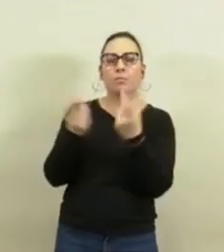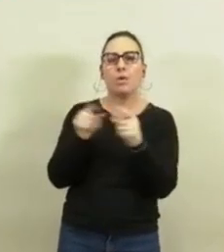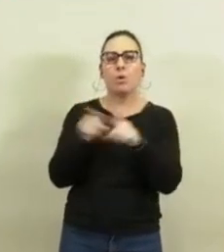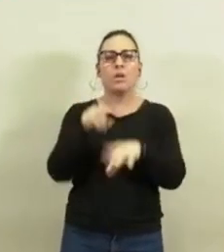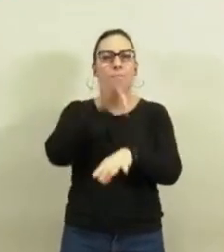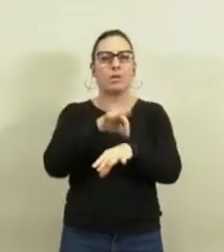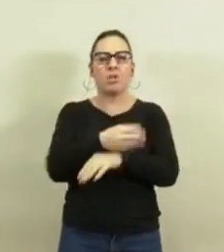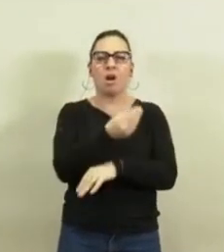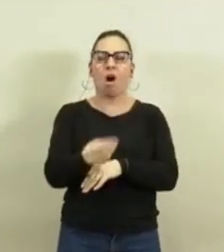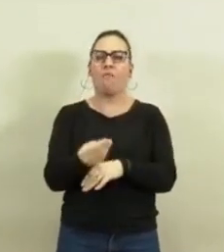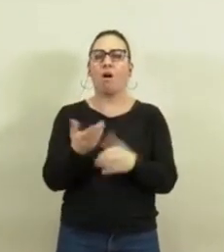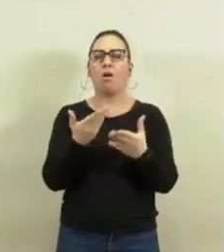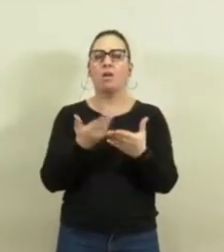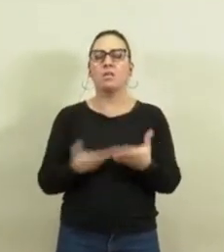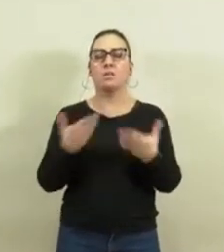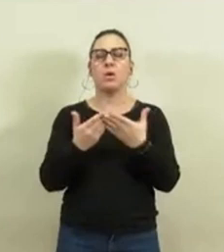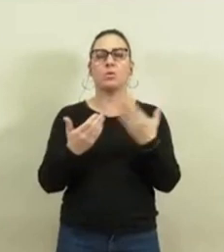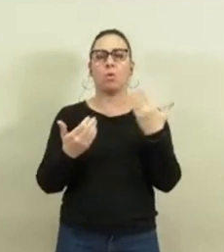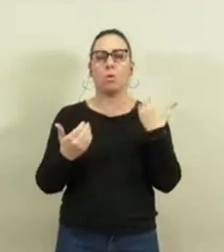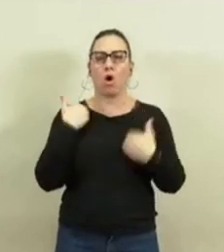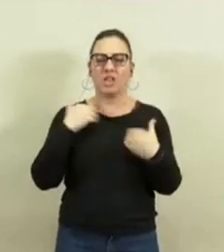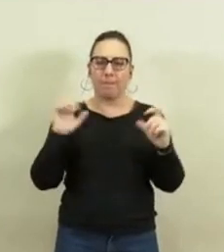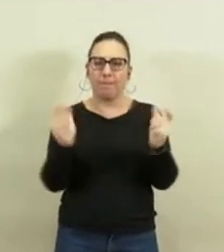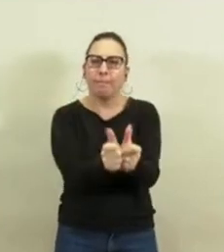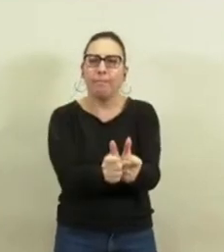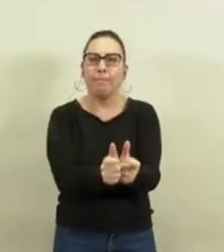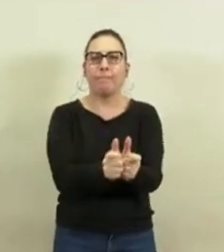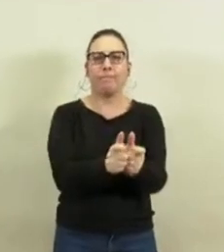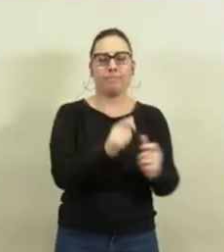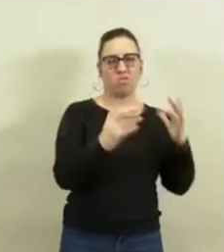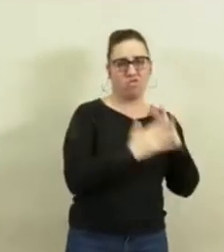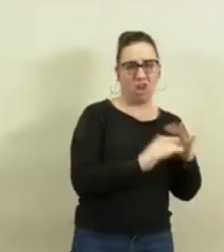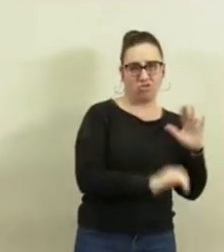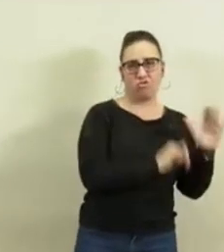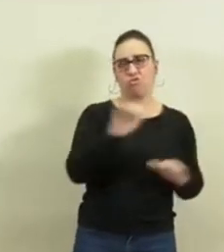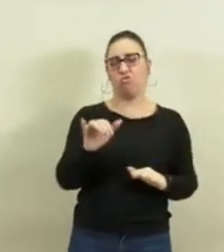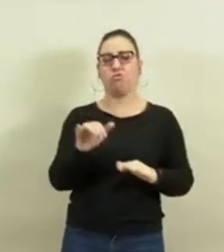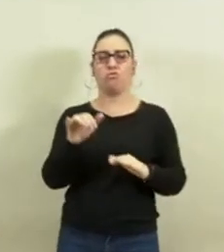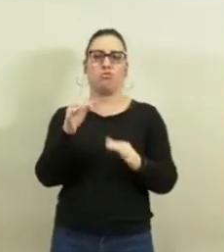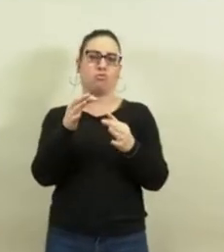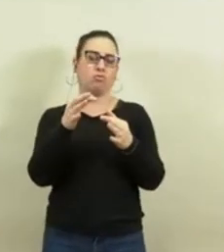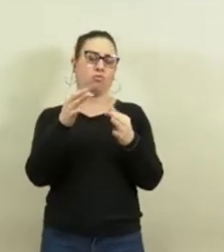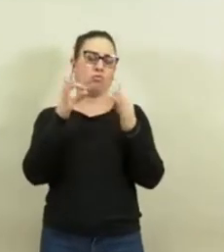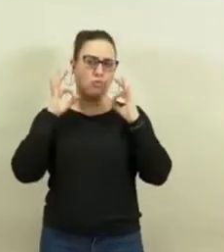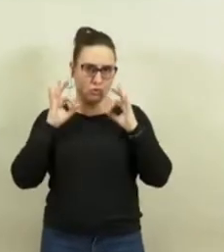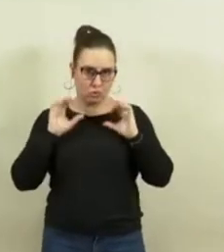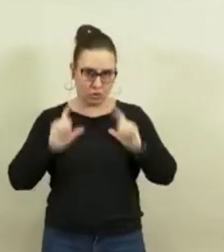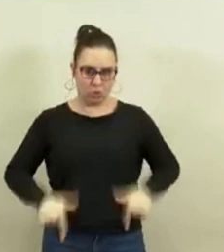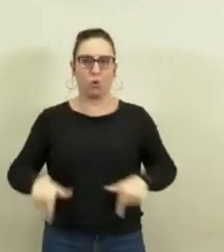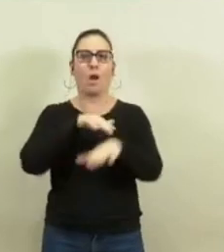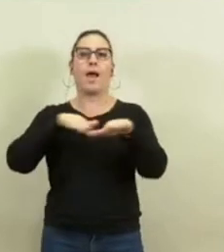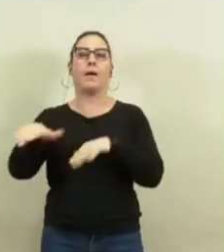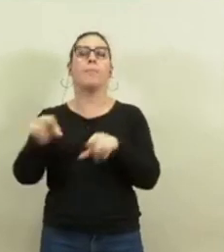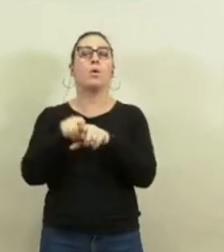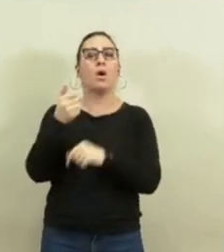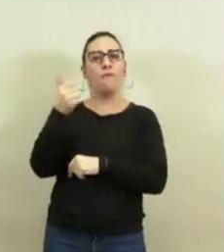les enfants porteurs de handicap de la crèche jusqu'au périscolaire, alors que vous avez réduit le service de santé scolaire avec votre